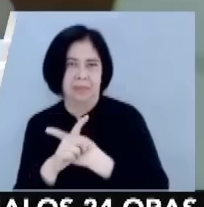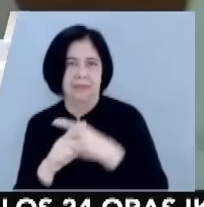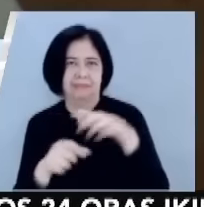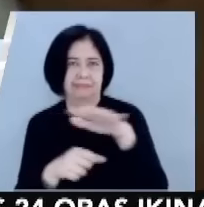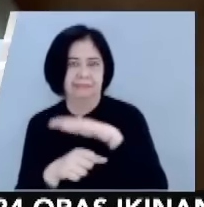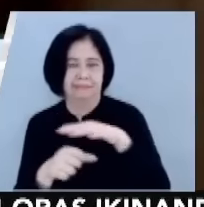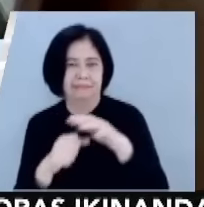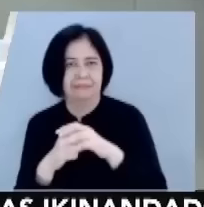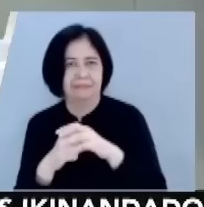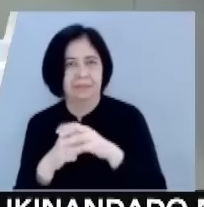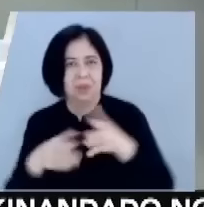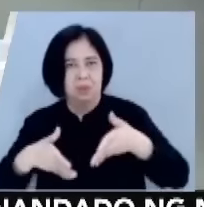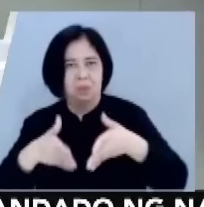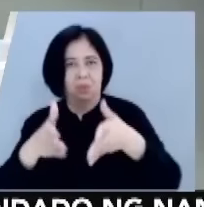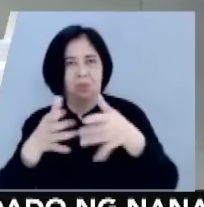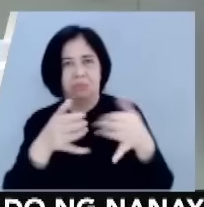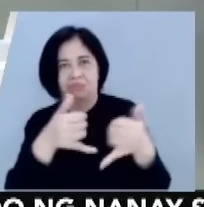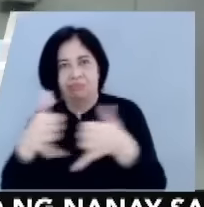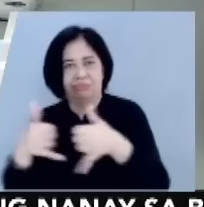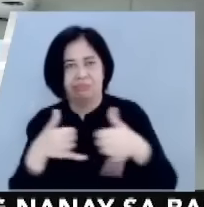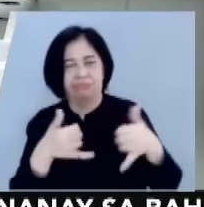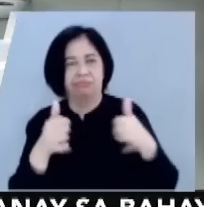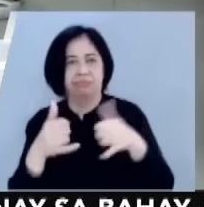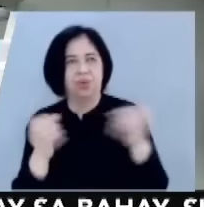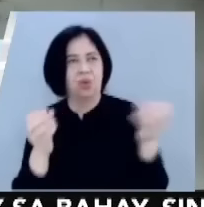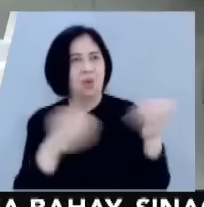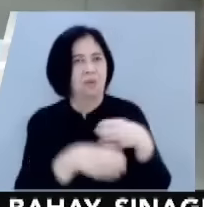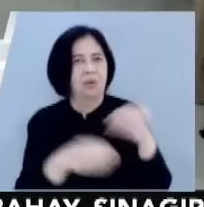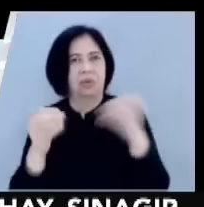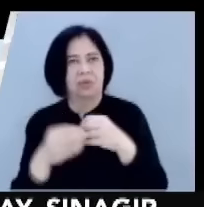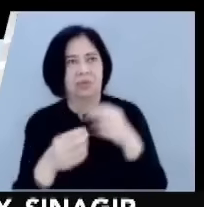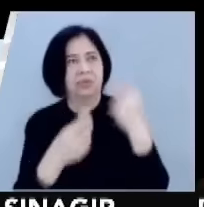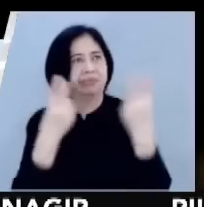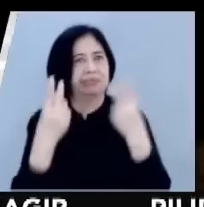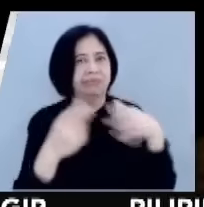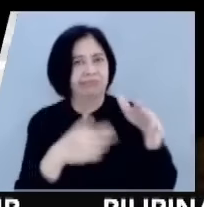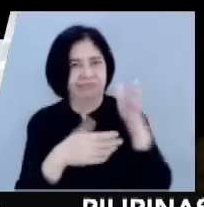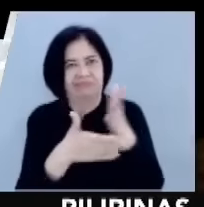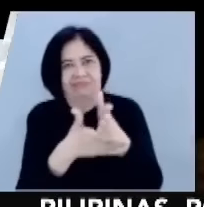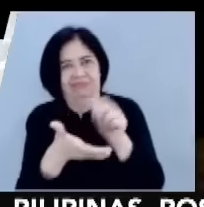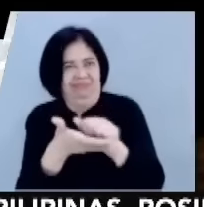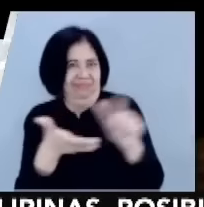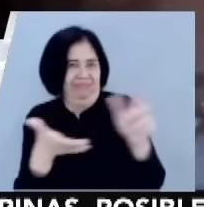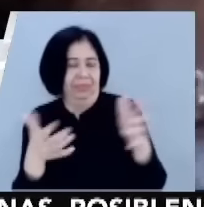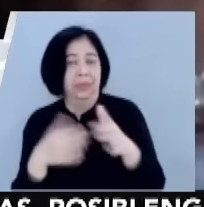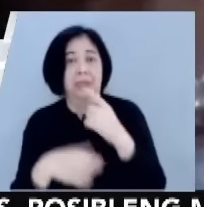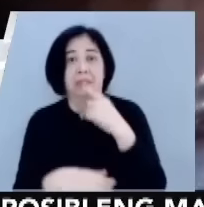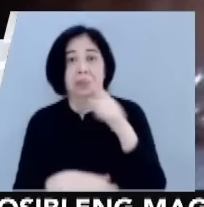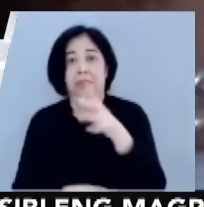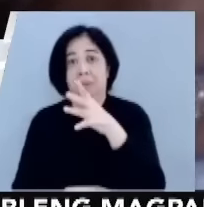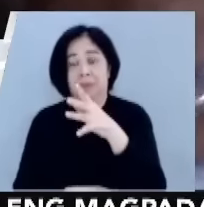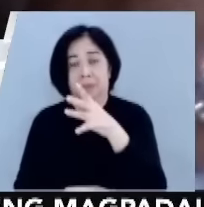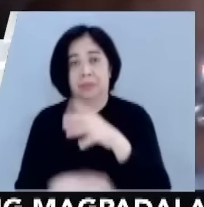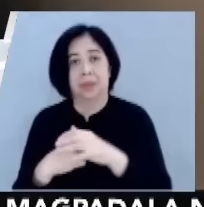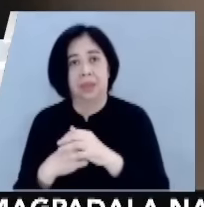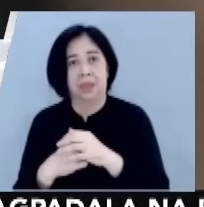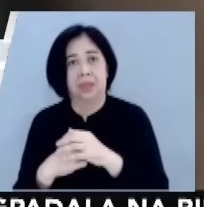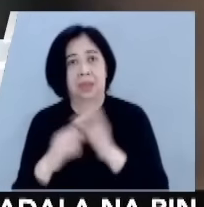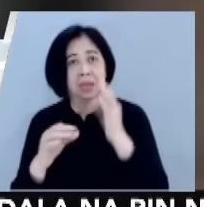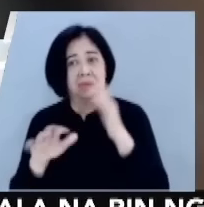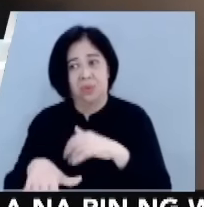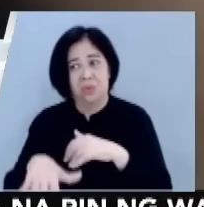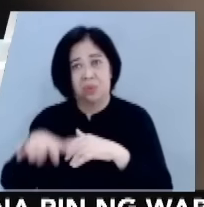Hallway ang palaruan, mga opisina ang pasyalan. Sabi ng kanyang ina, kung lalaki si Yao Yao